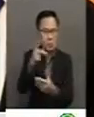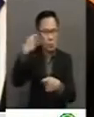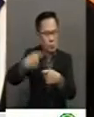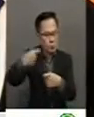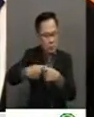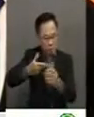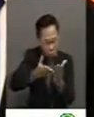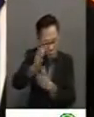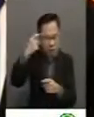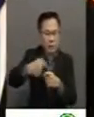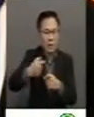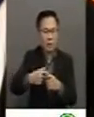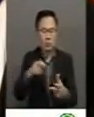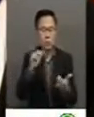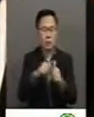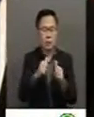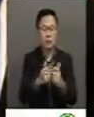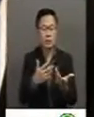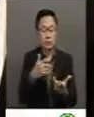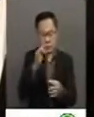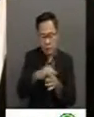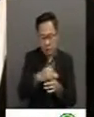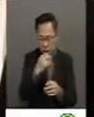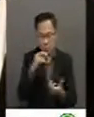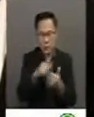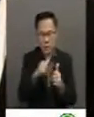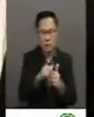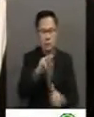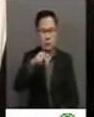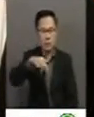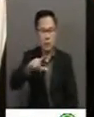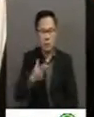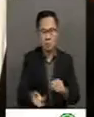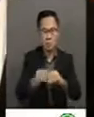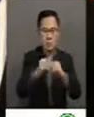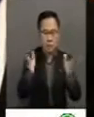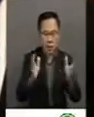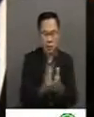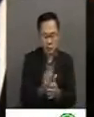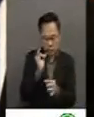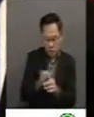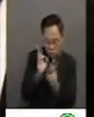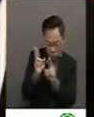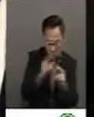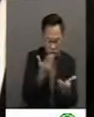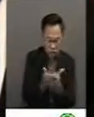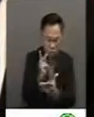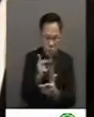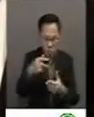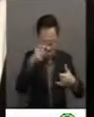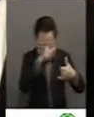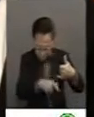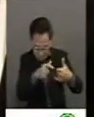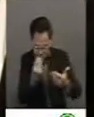ะอาจจะเห็นได้จากหนี้เสียของทางธนาคารพาณิชย์เนี่ยอาจจะค่อยๆเติบโตขึ้นธนาคารเขาก็จะเพิ่มความระมัดระวังเป็นพิเศษค่